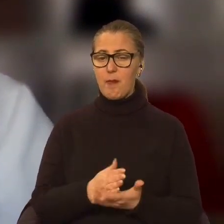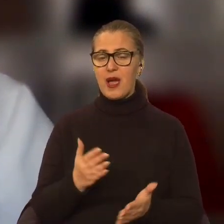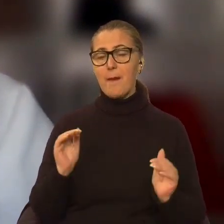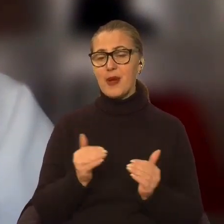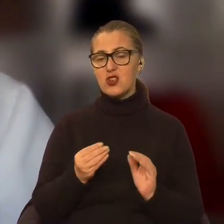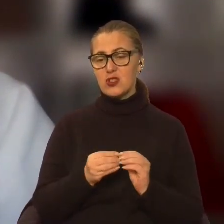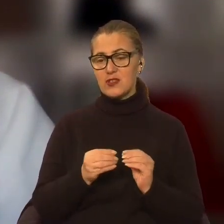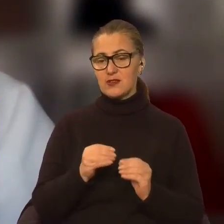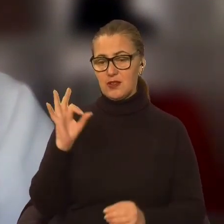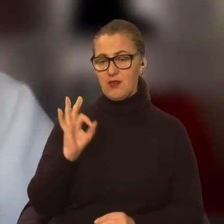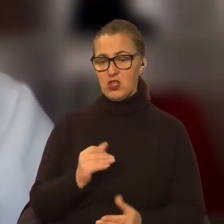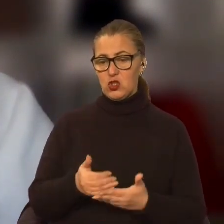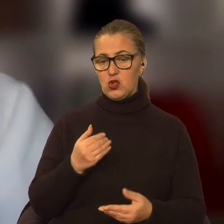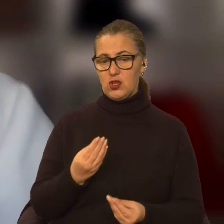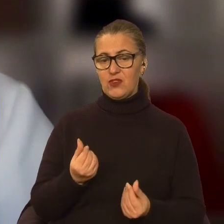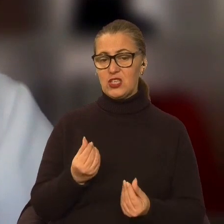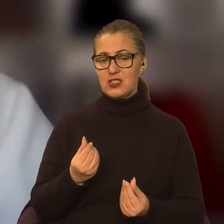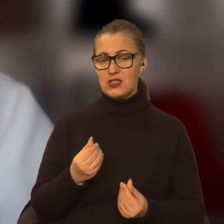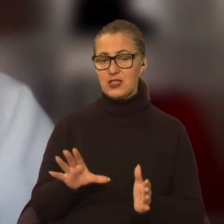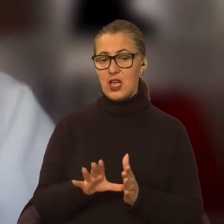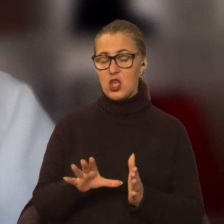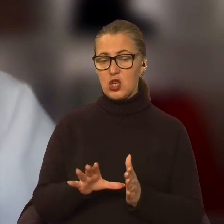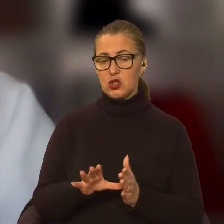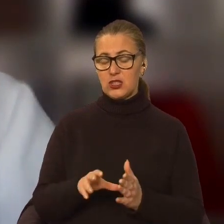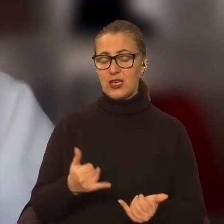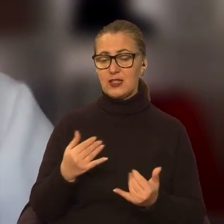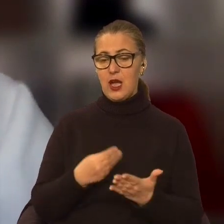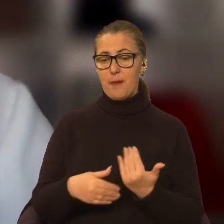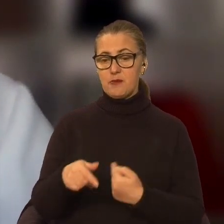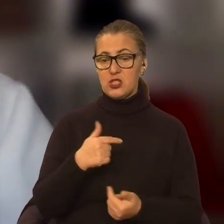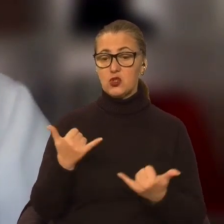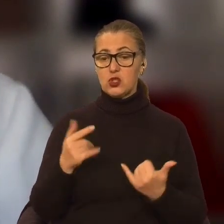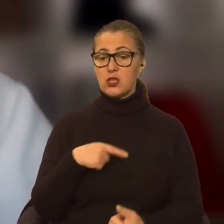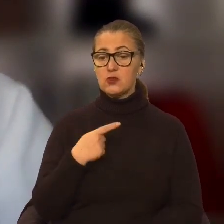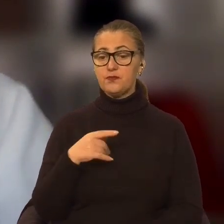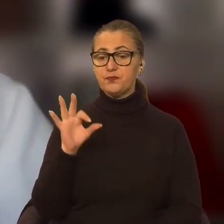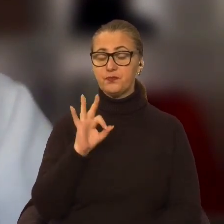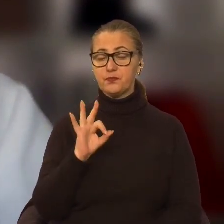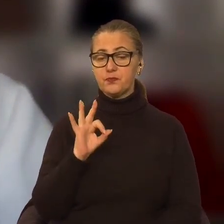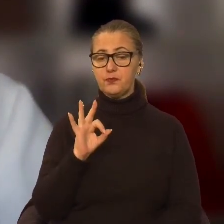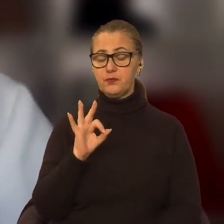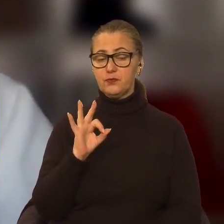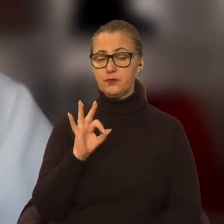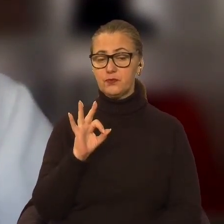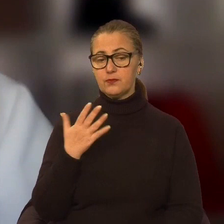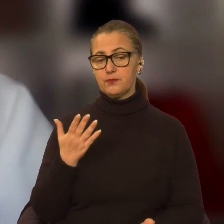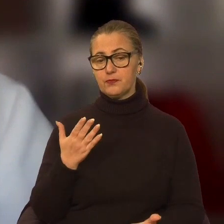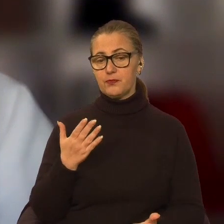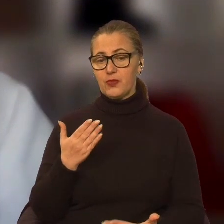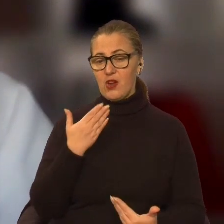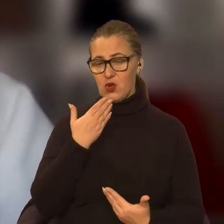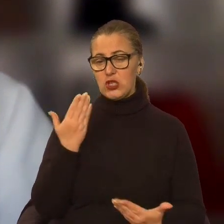10% від вартості електроенергії для бізнесу наразі йдеться в Скажімо так